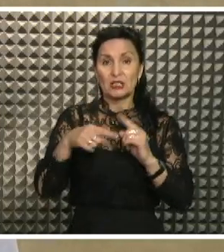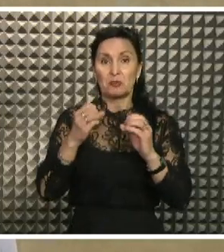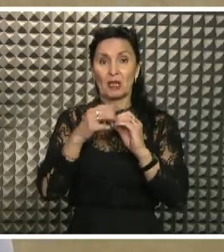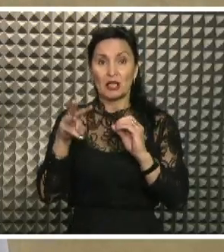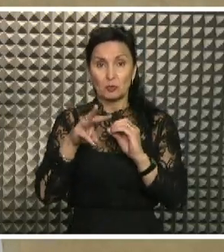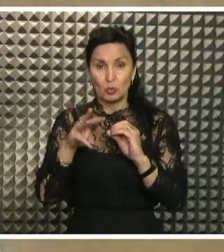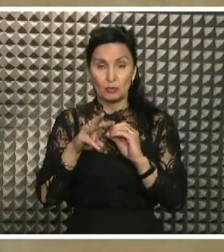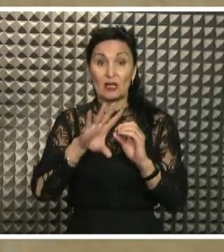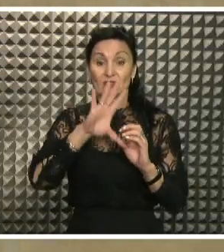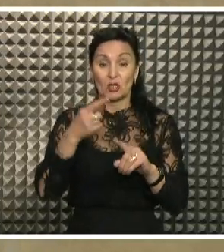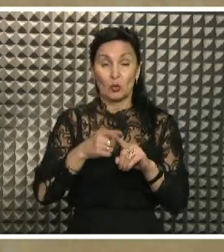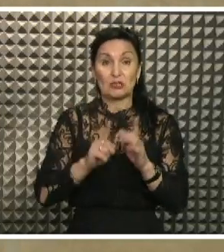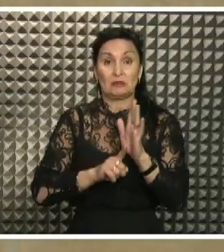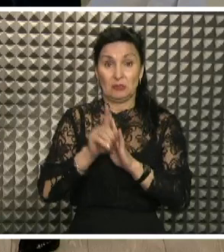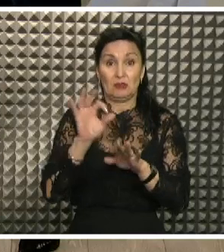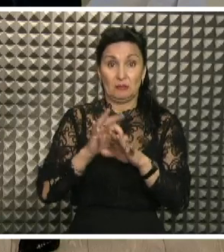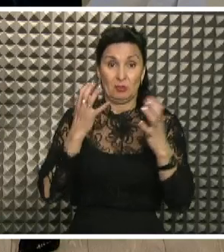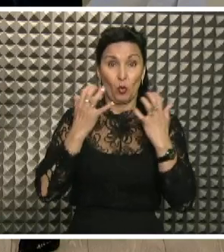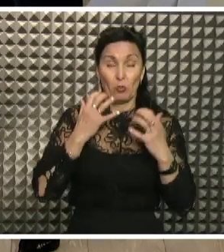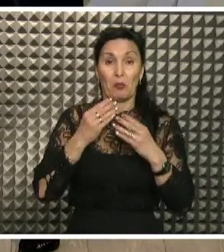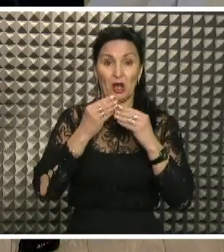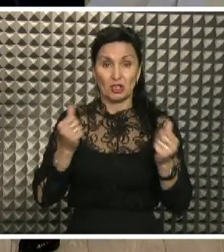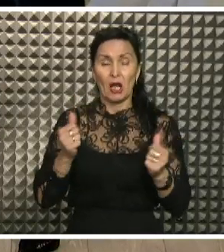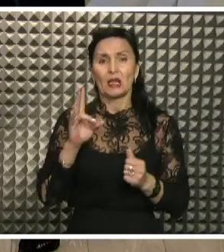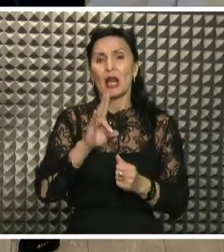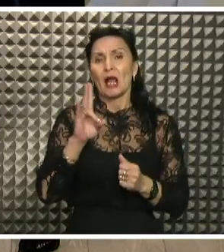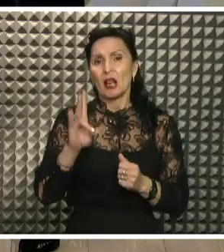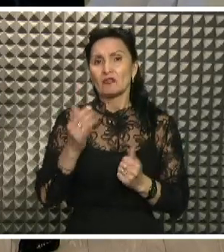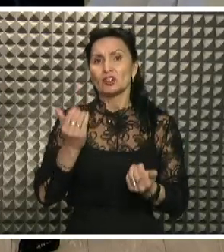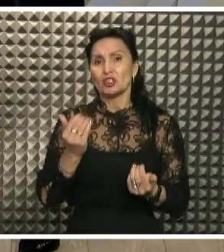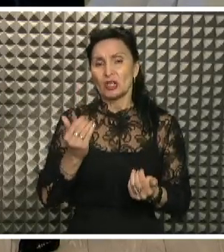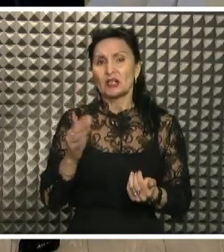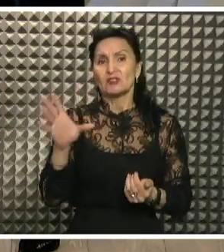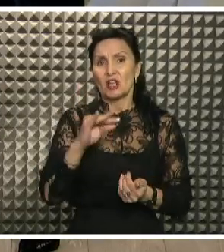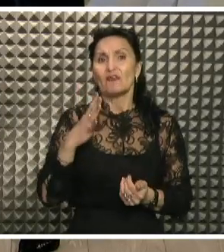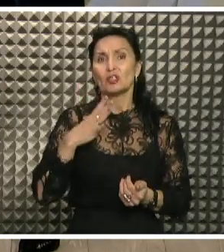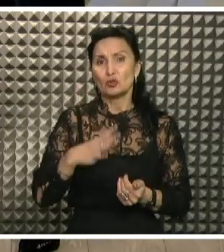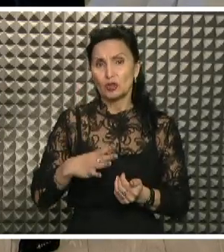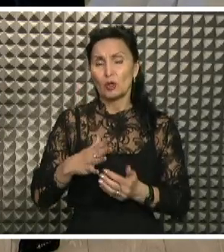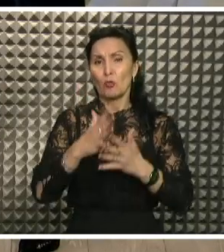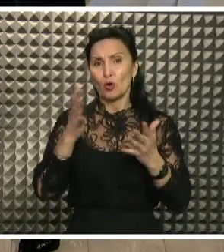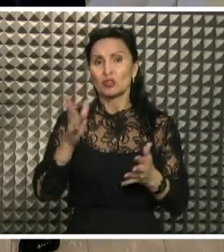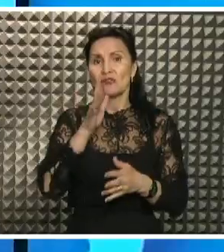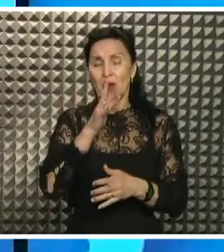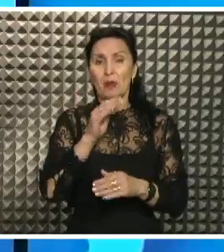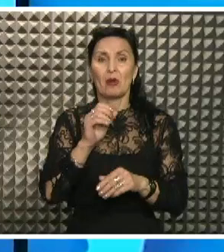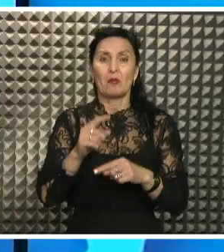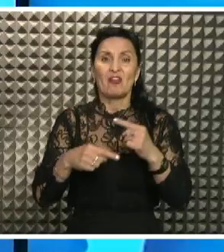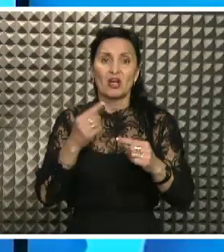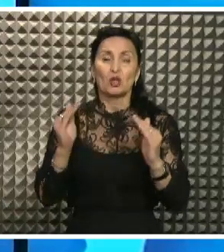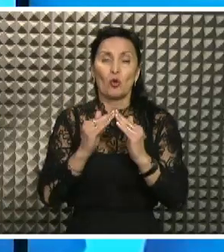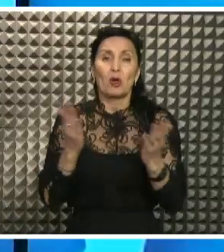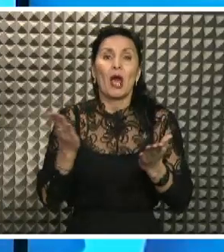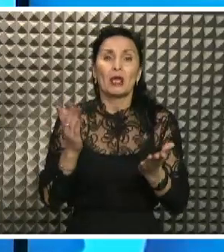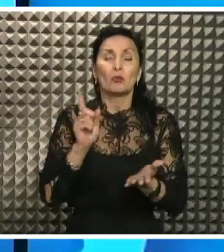минут все симптомы, которые вызывали ринит, у вас прошли. Наталья Николаевна, ну вот сейчас все вынуждены большую часть времени проводить дома. Каким